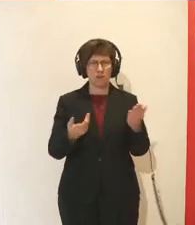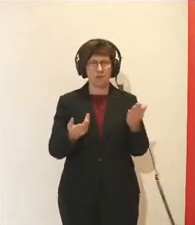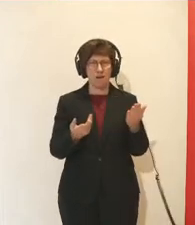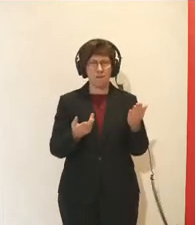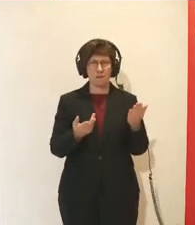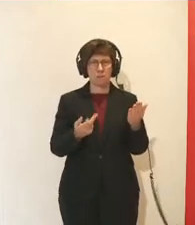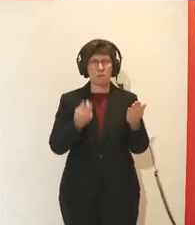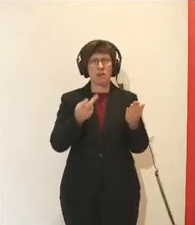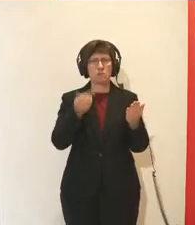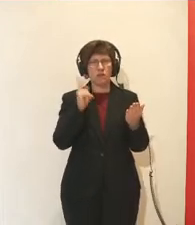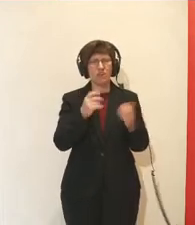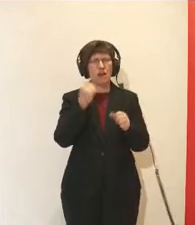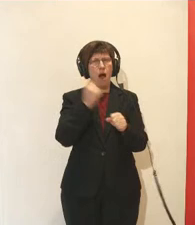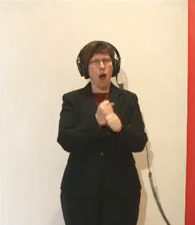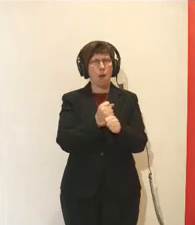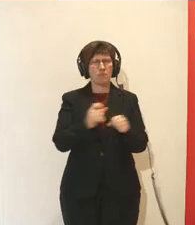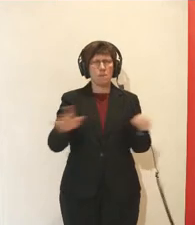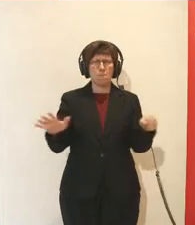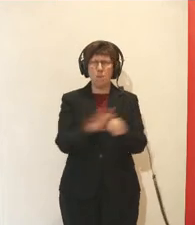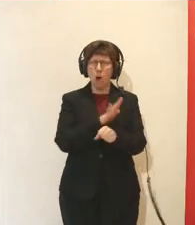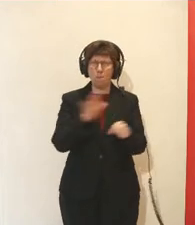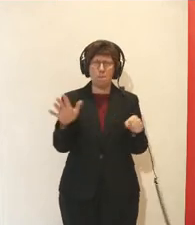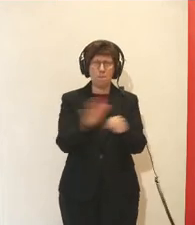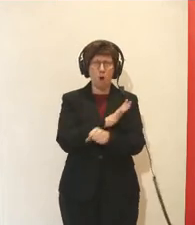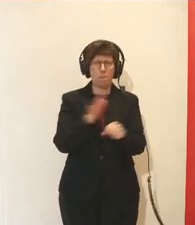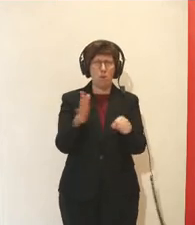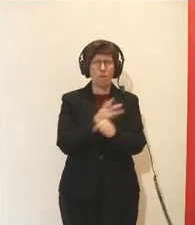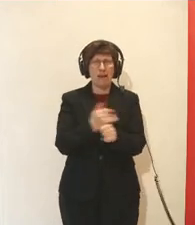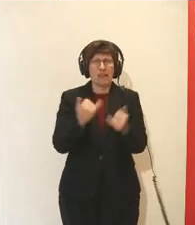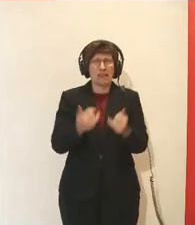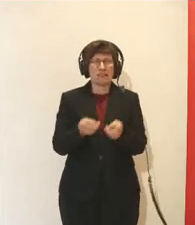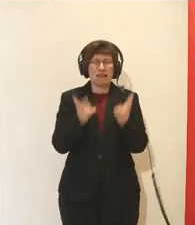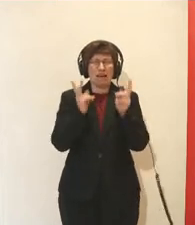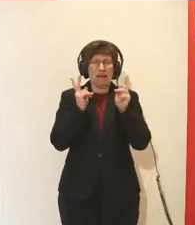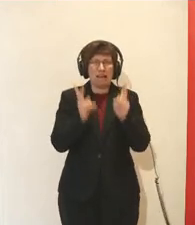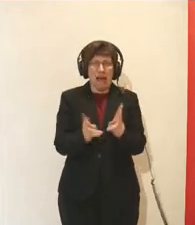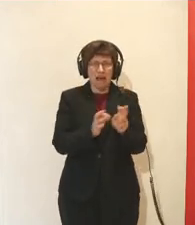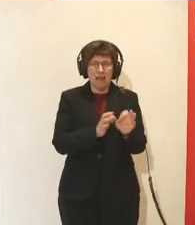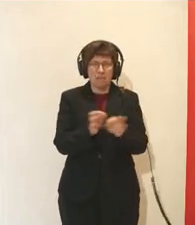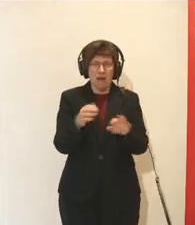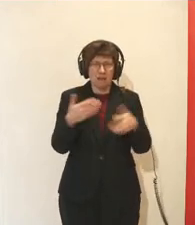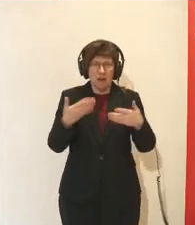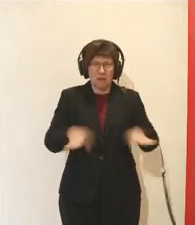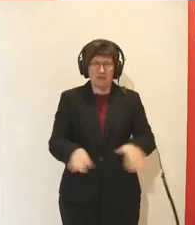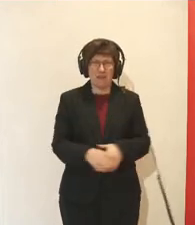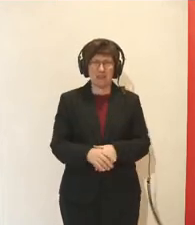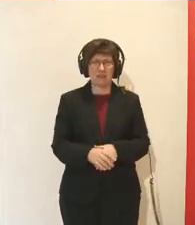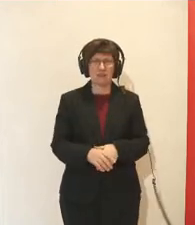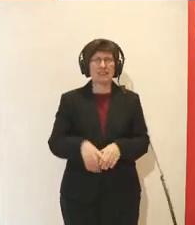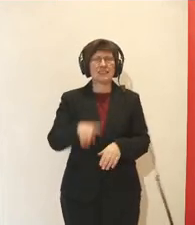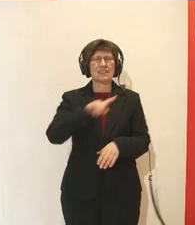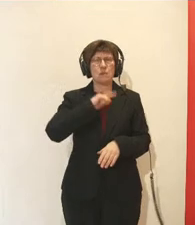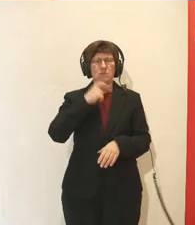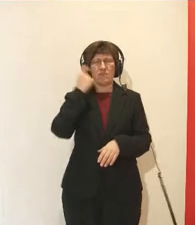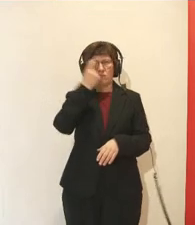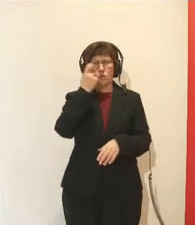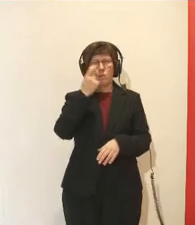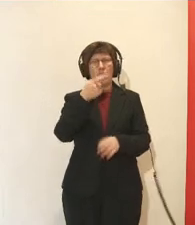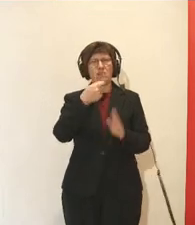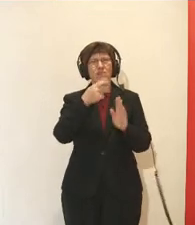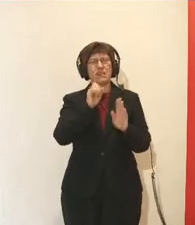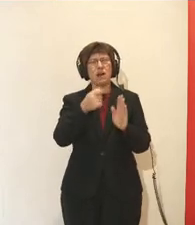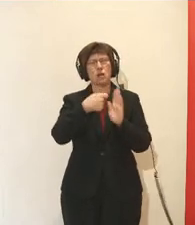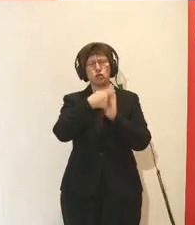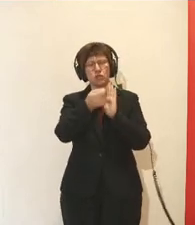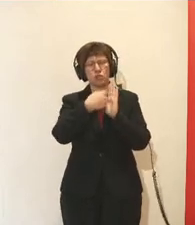die wirklich aus den ämtern gemobbt werden wo wir jetzt auch rechtliche maßnahmen gegangen sind wo wir zum beispiel dafür gesorgt haben dass die sich streichen lassen